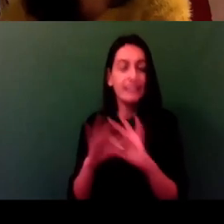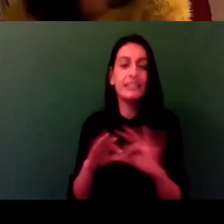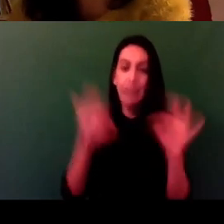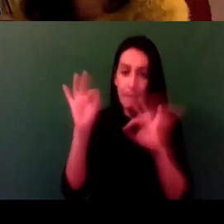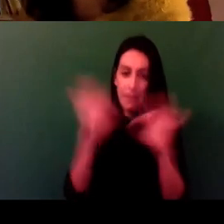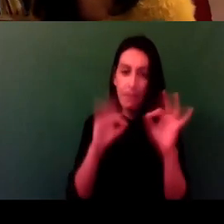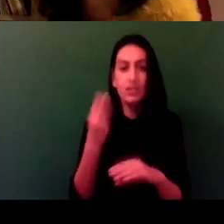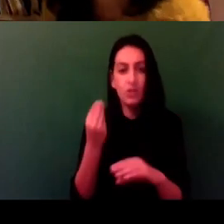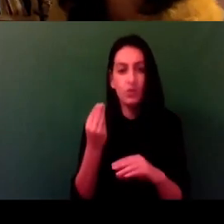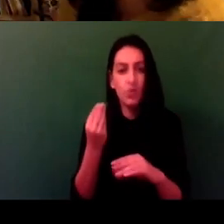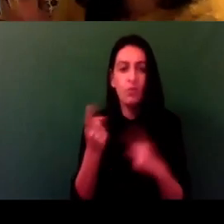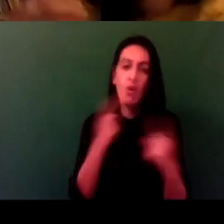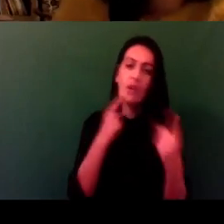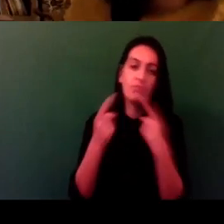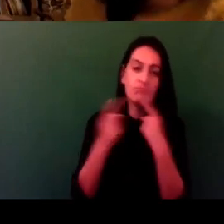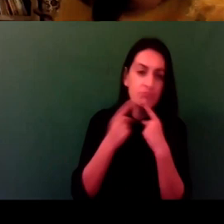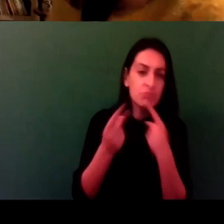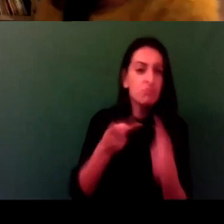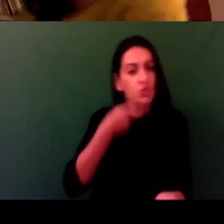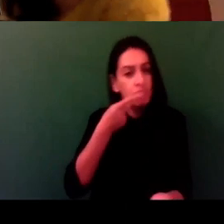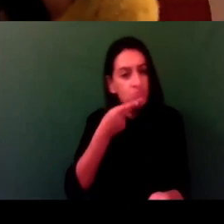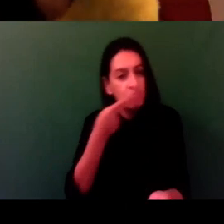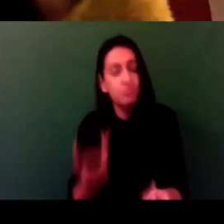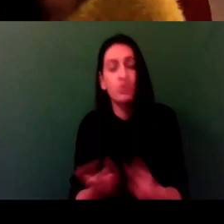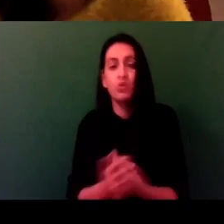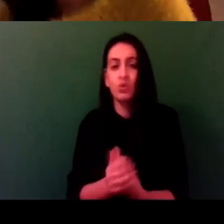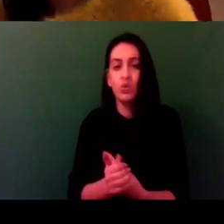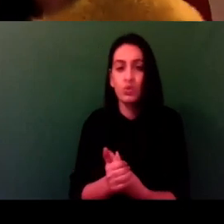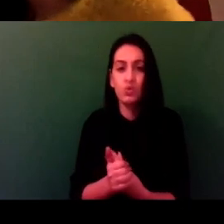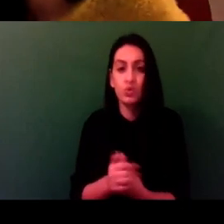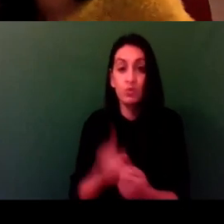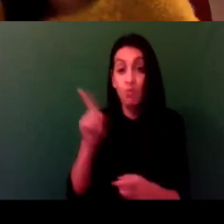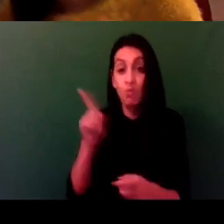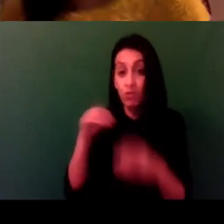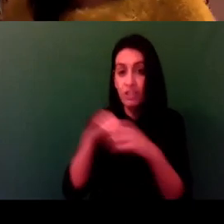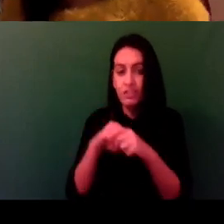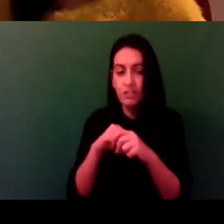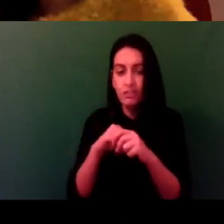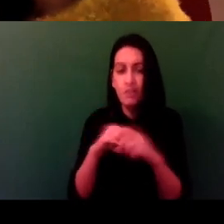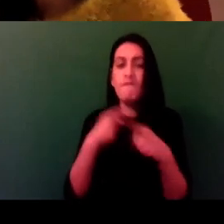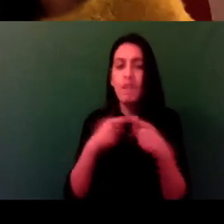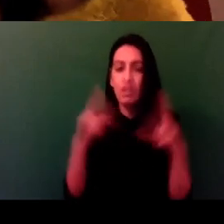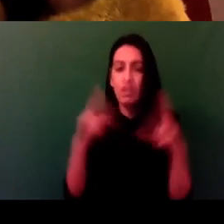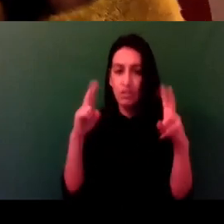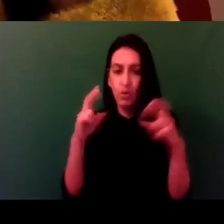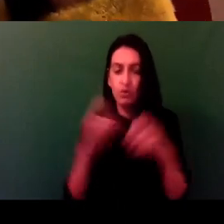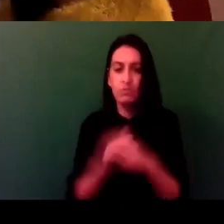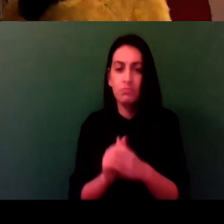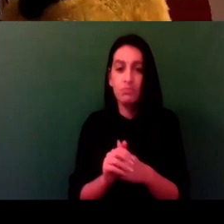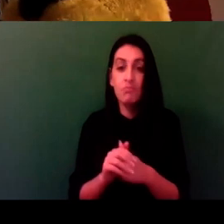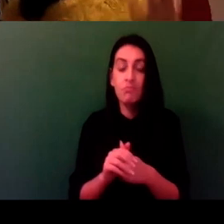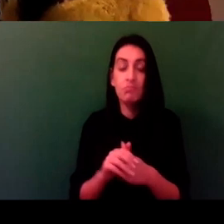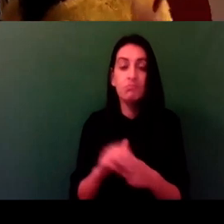mı, estetik mi gibi tartışmalarını niceliksel, niteliksel tarafa çeksek, gecekondu evet niceliksel olarak